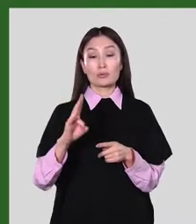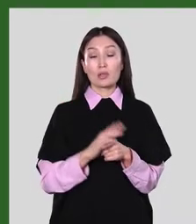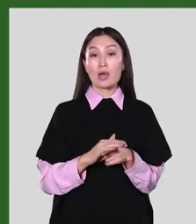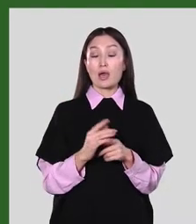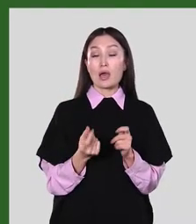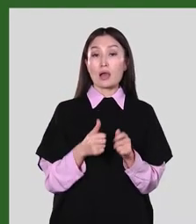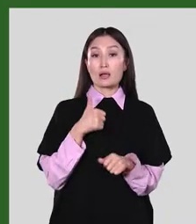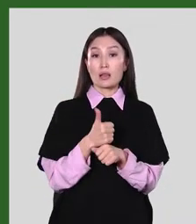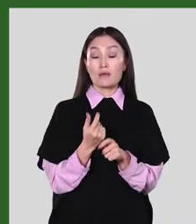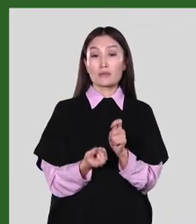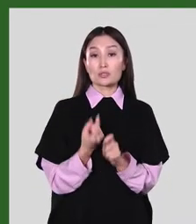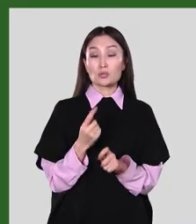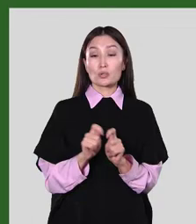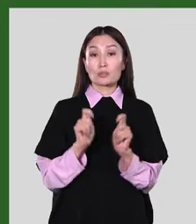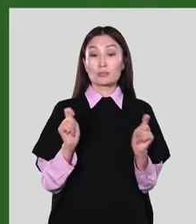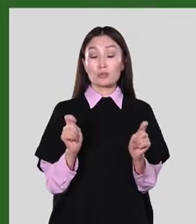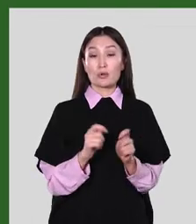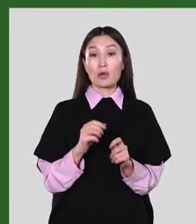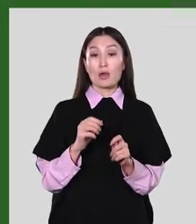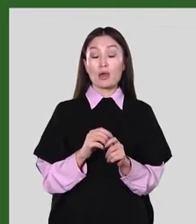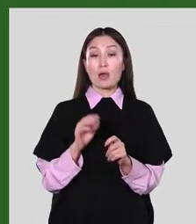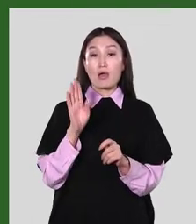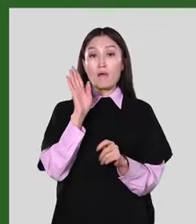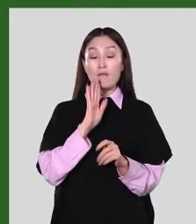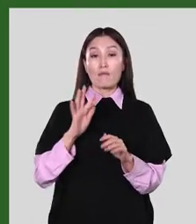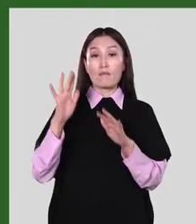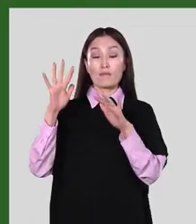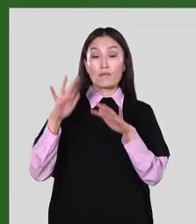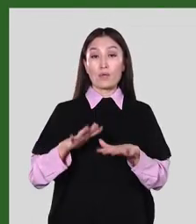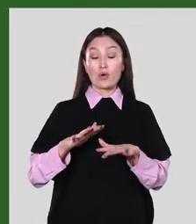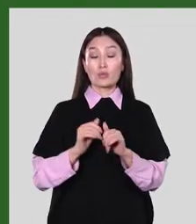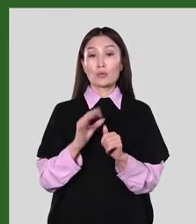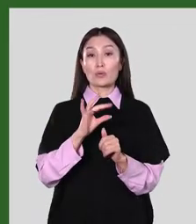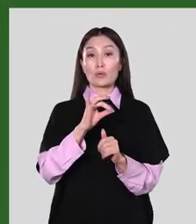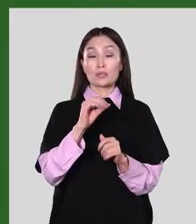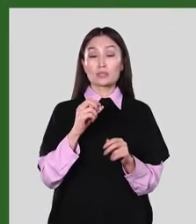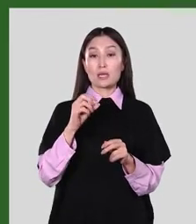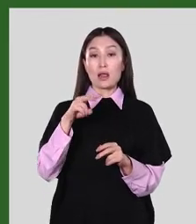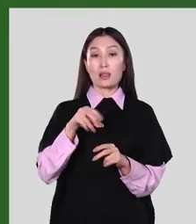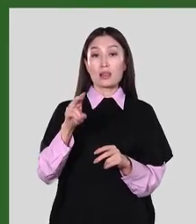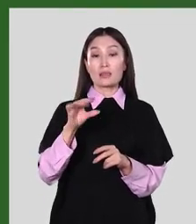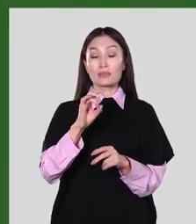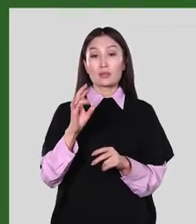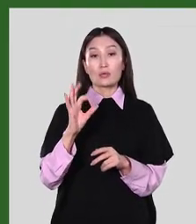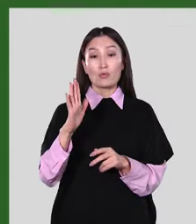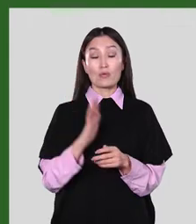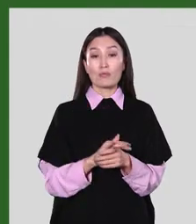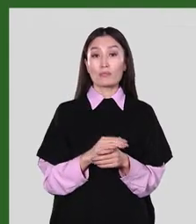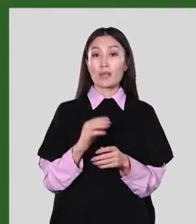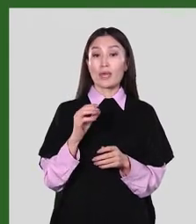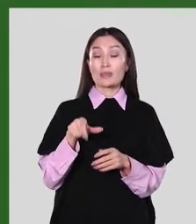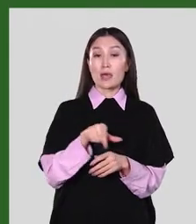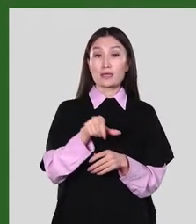питания талые воды ледников и снегов по-модному режим это река тем